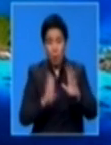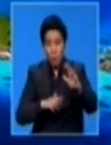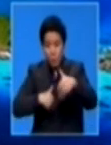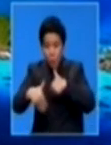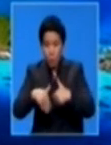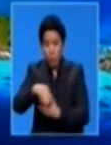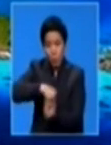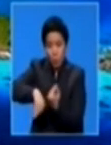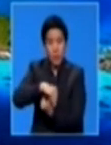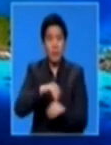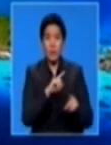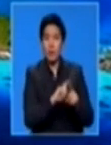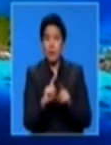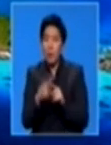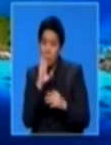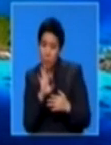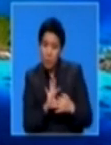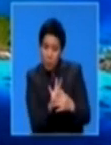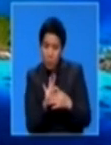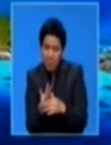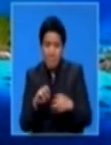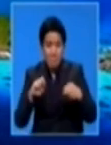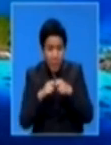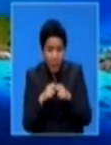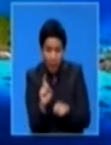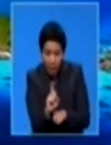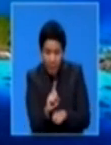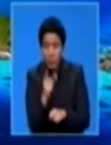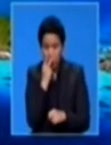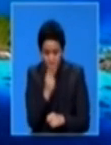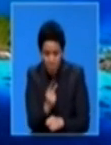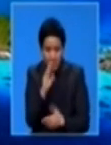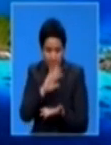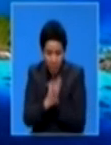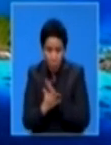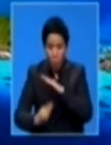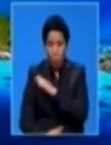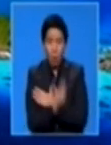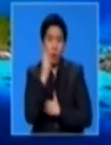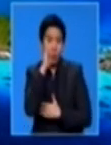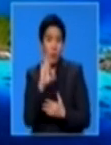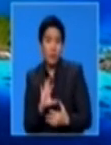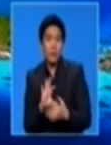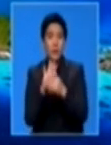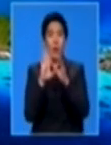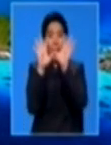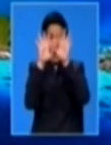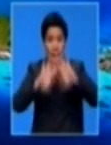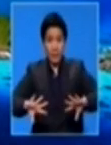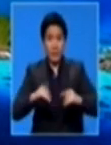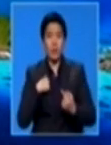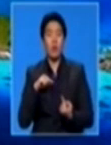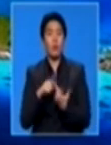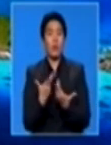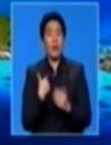ธุรกิจและอะไรคือวิกฤตอะไรคือโอกาสนะครับในการก้าวเข้าไปสู่การเป็นประชาคมอาเซียนเรามี